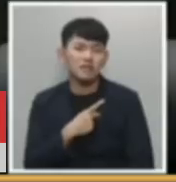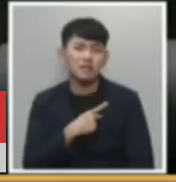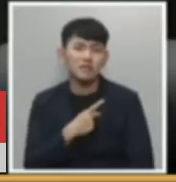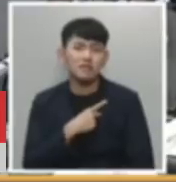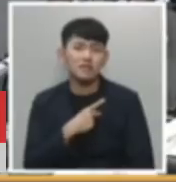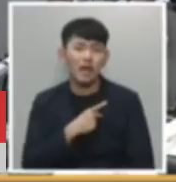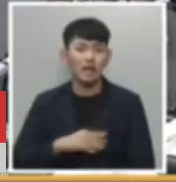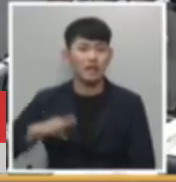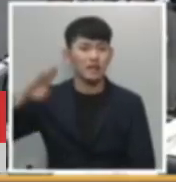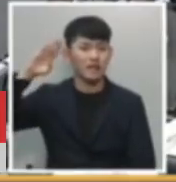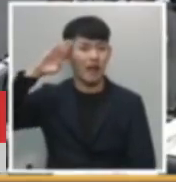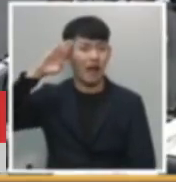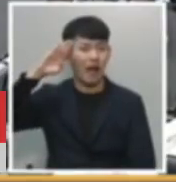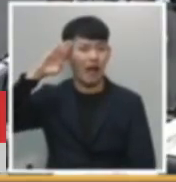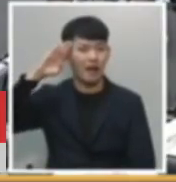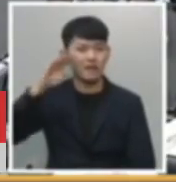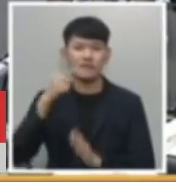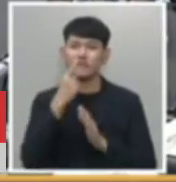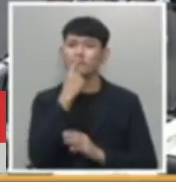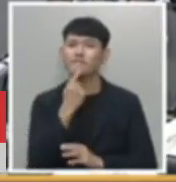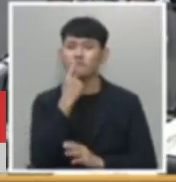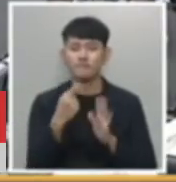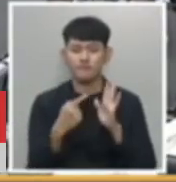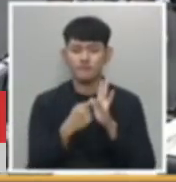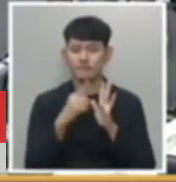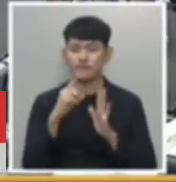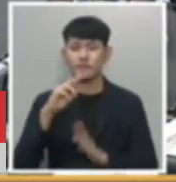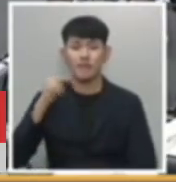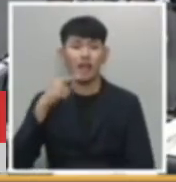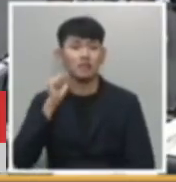ครับเดี๋ยวท่านนายกท่านต้องตอบผมด้วยนะครับ